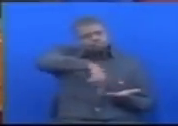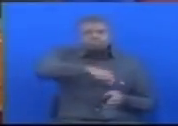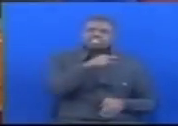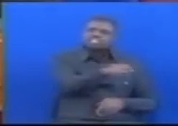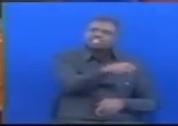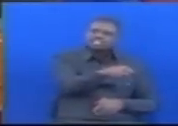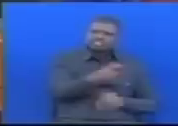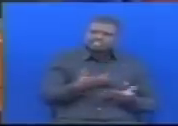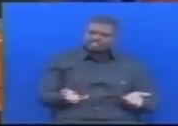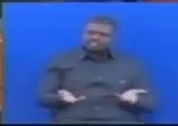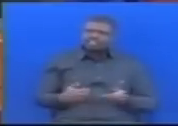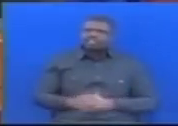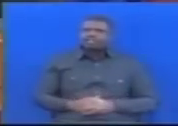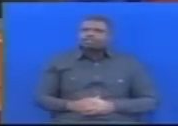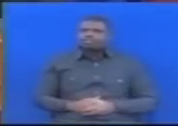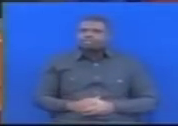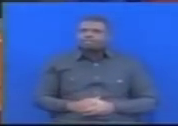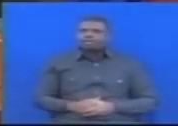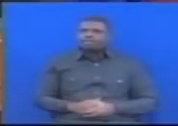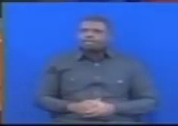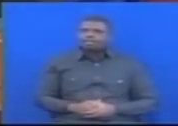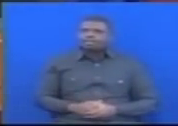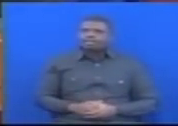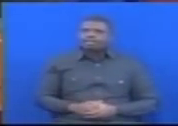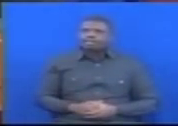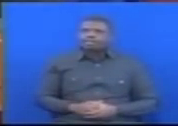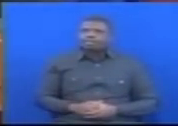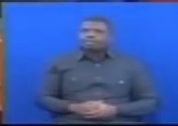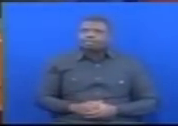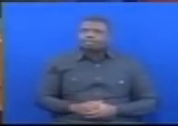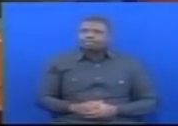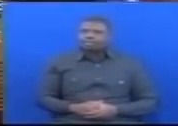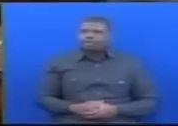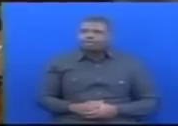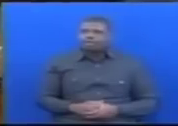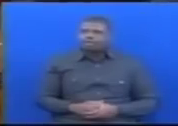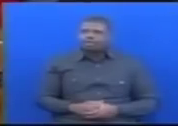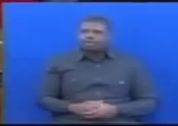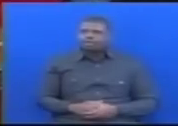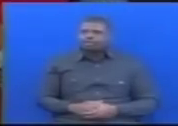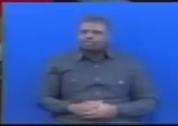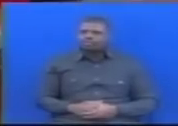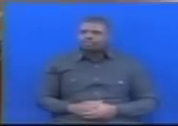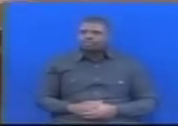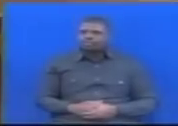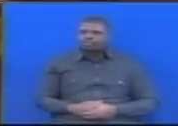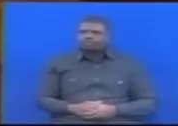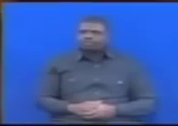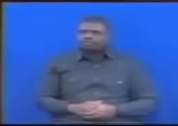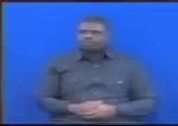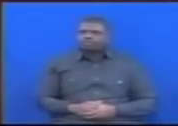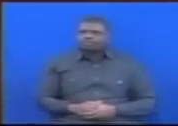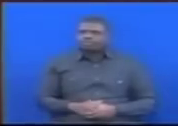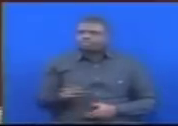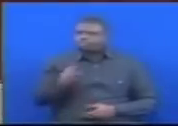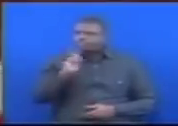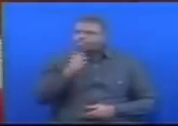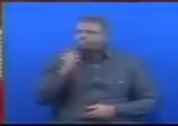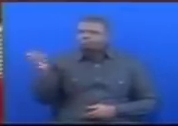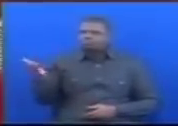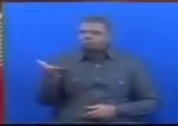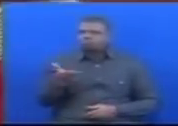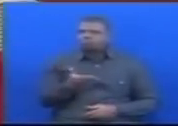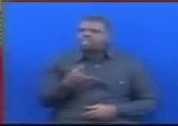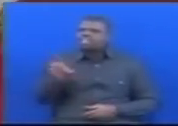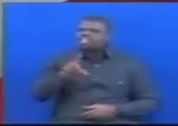Majibu ya swali hilo Mheshimiwa Naibu Waziri, tafadhali. Kituo hicho kisichoisha, lini mtapeleka